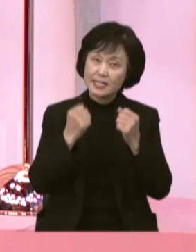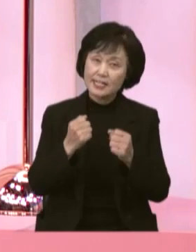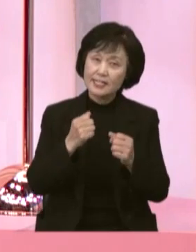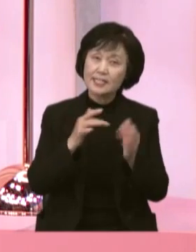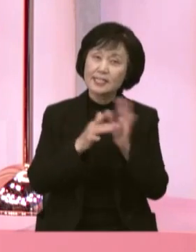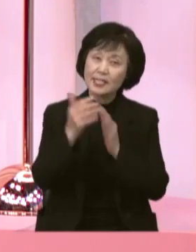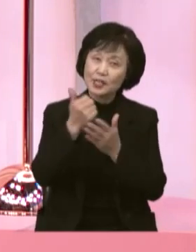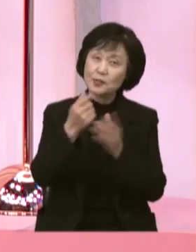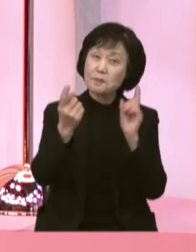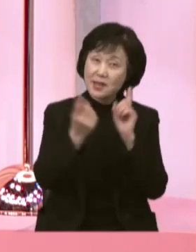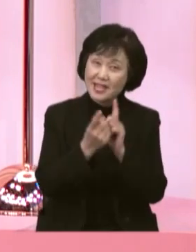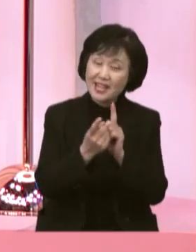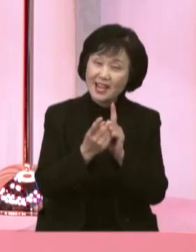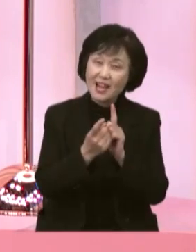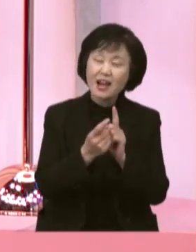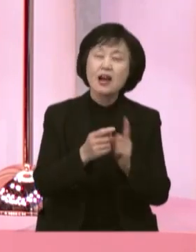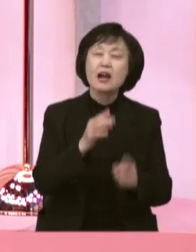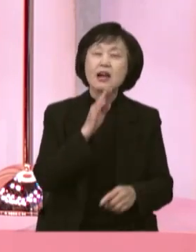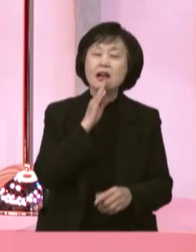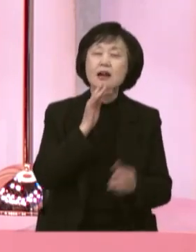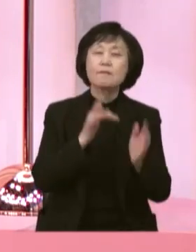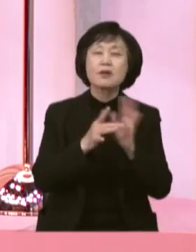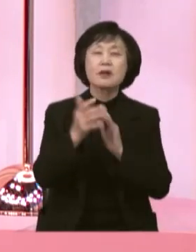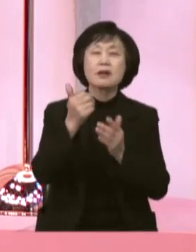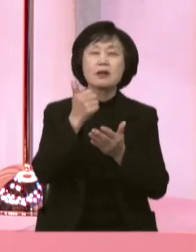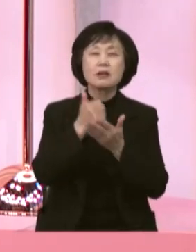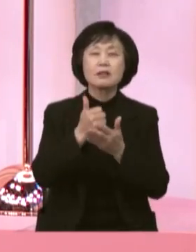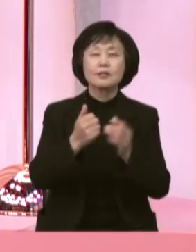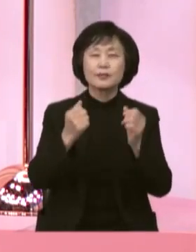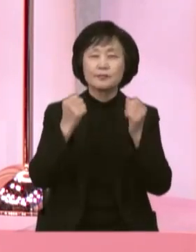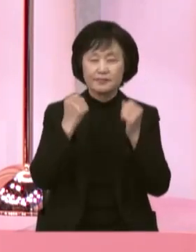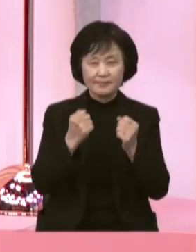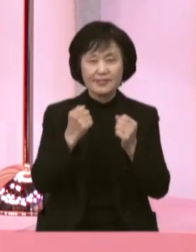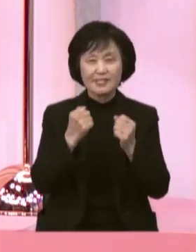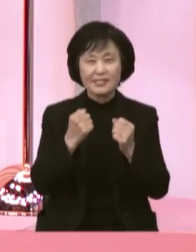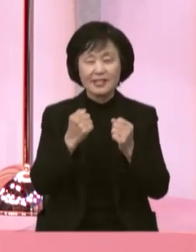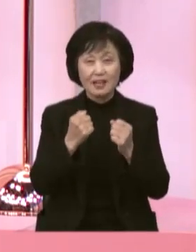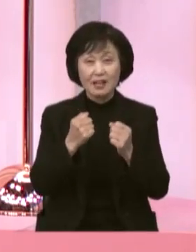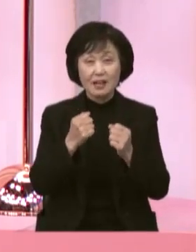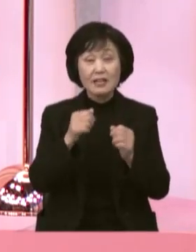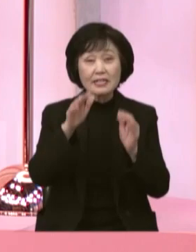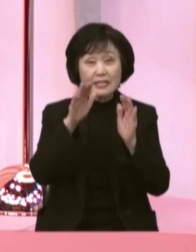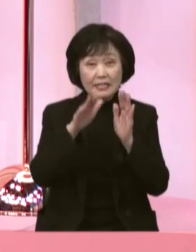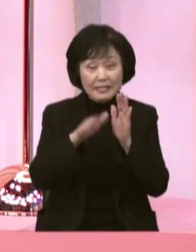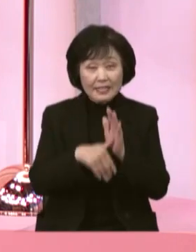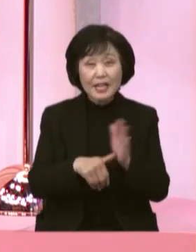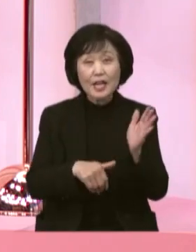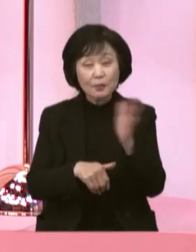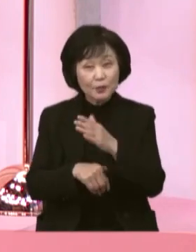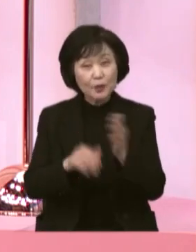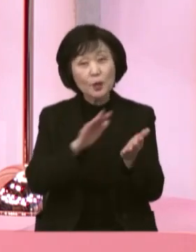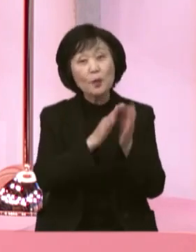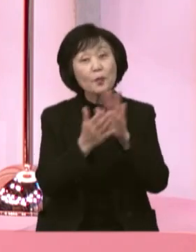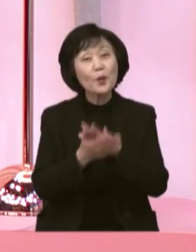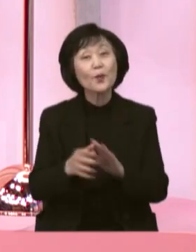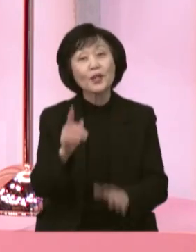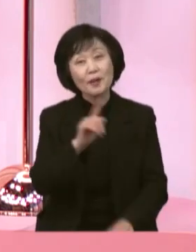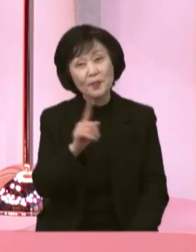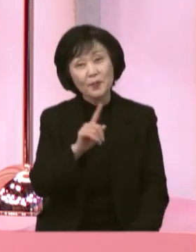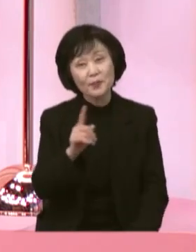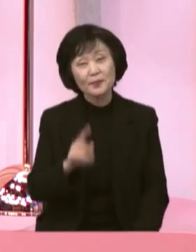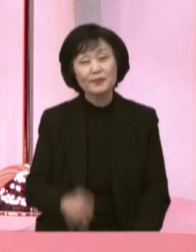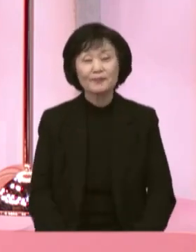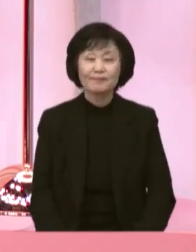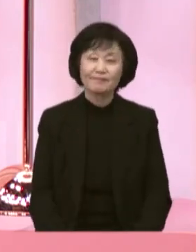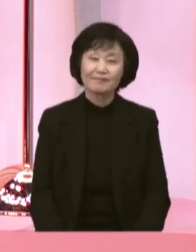되고 말씀을 들어야 되고 이제는 뭔가 나는 성령이 너희에게 임하면 너희는 권능을 받고 예루살렘과